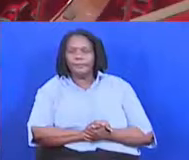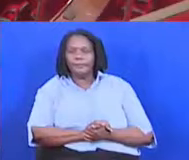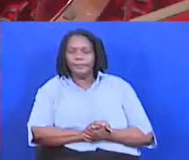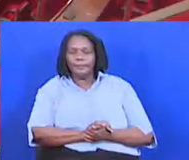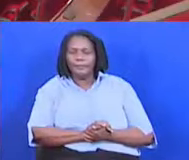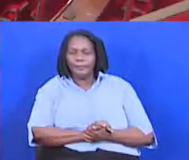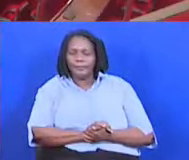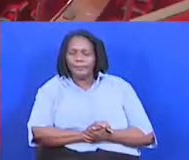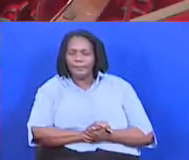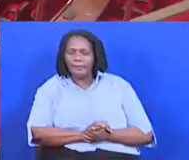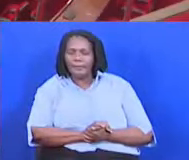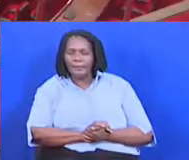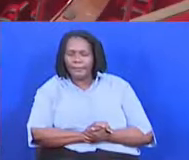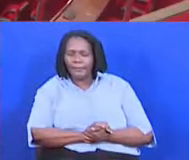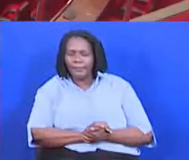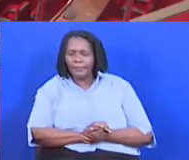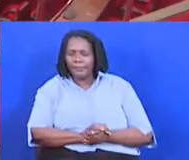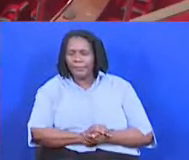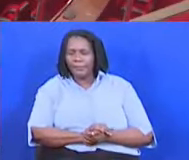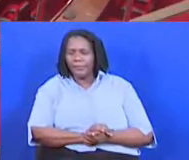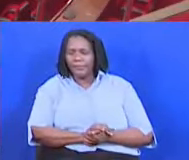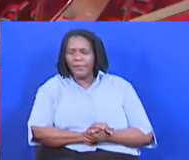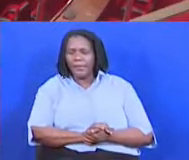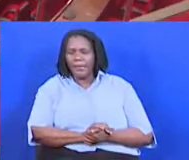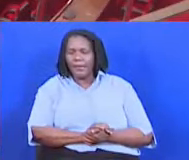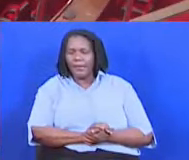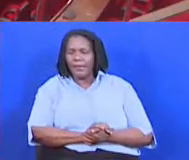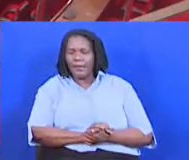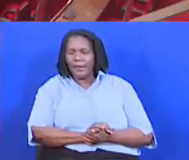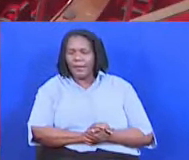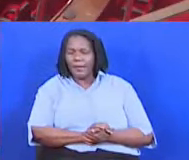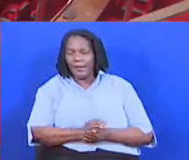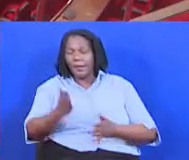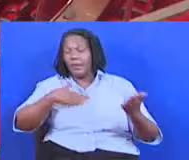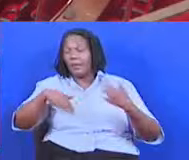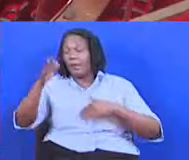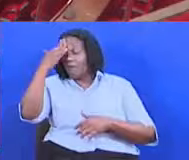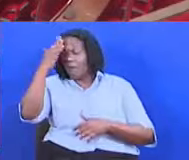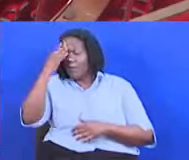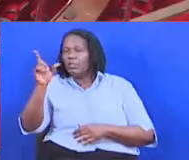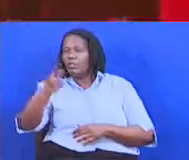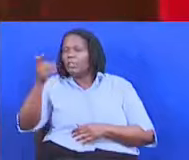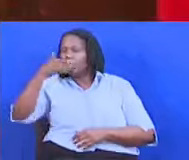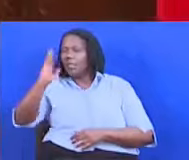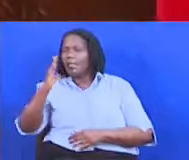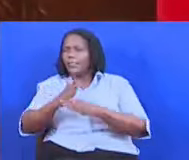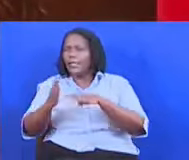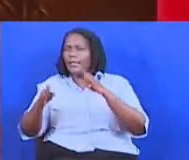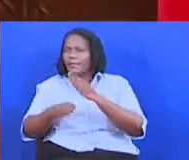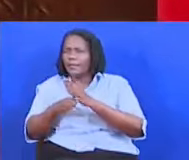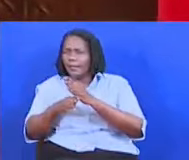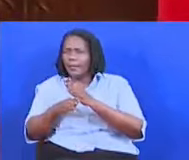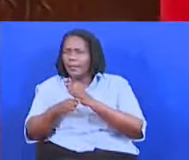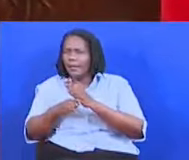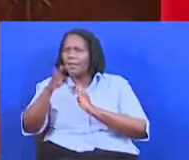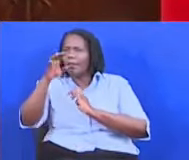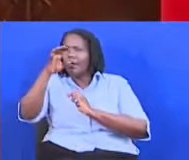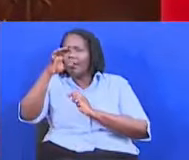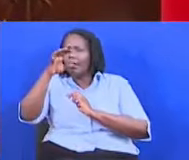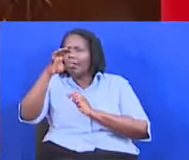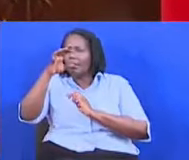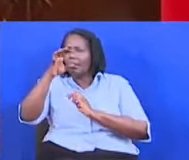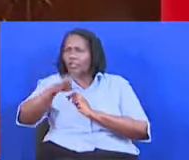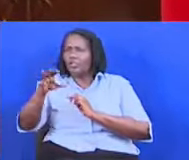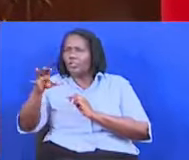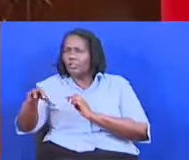Nakushukuru Mheshimiwa Spika. Je, lini serikali itajenga soko la Manzese lililopo kata ya Misufini, Manispaa